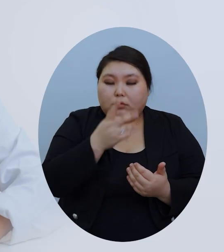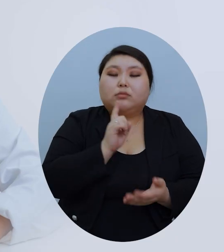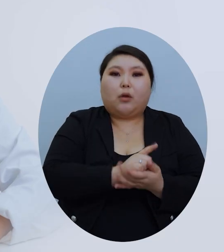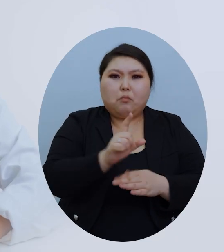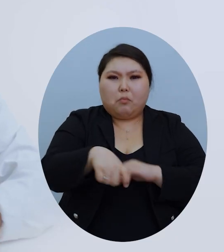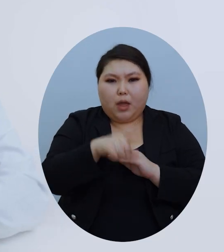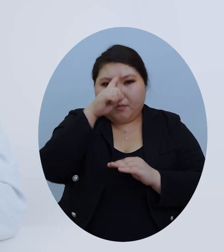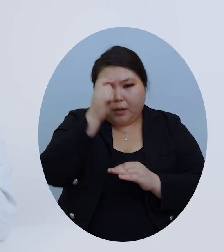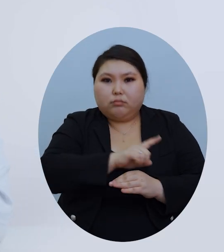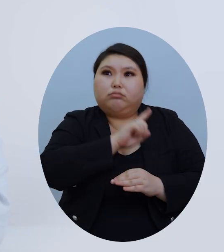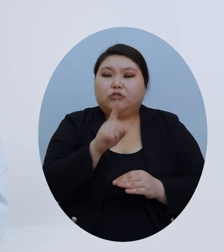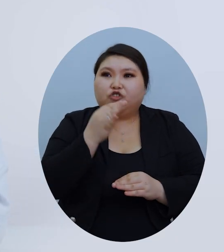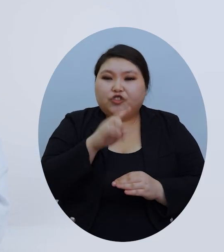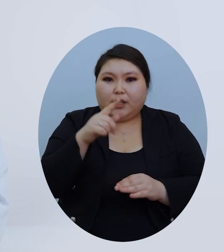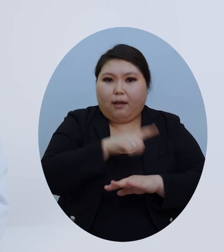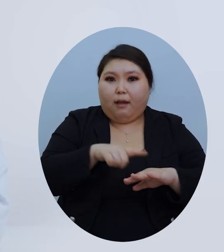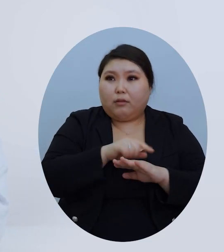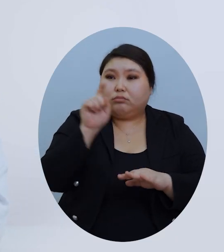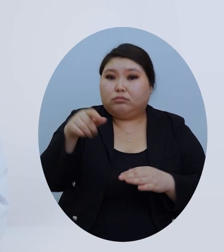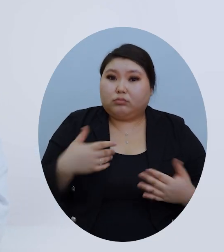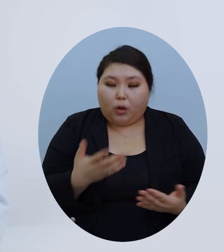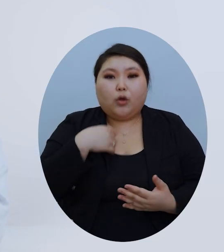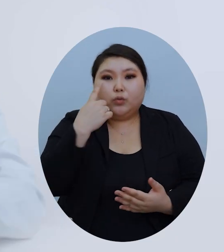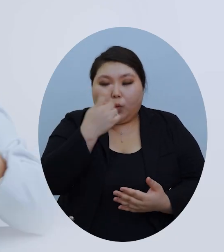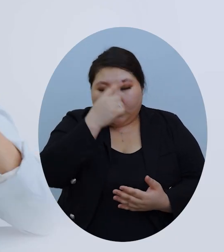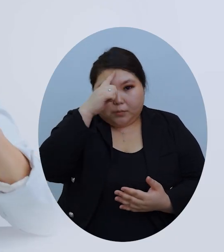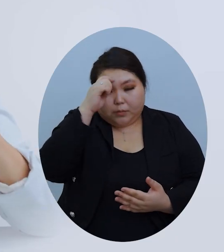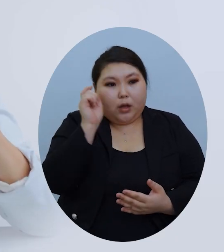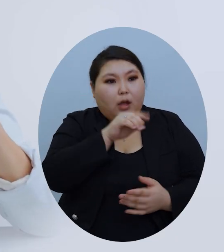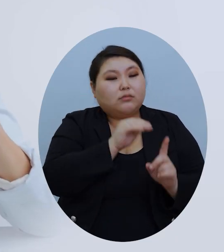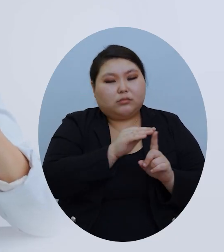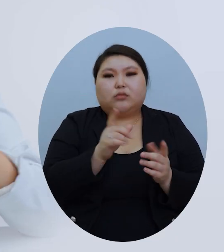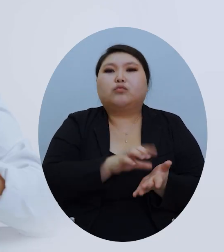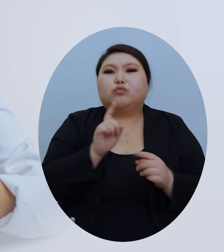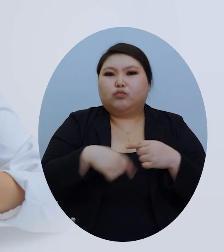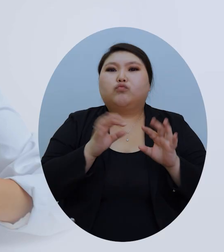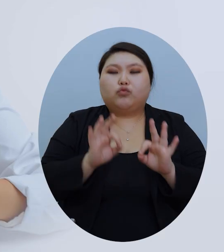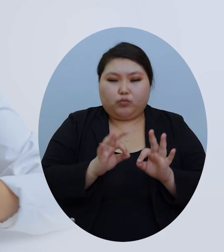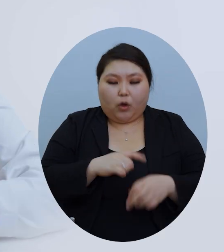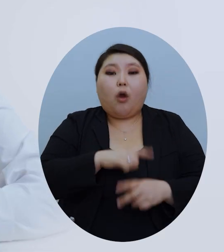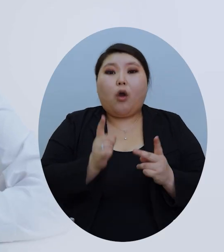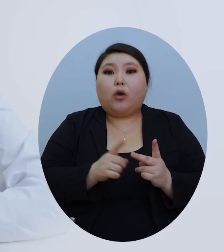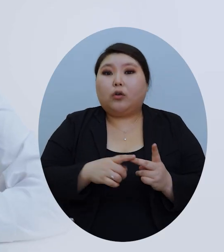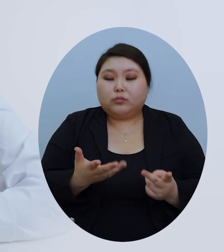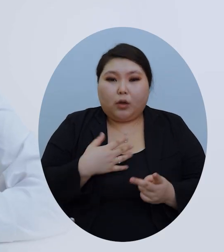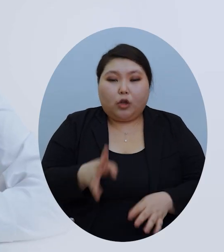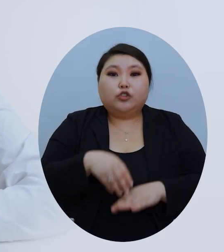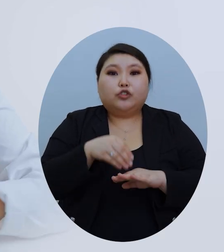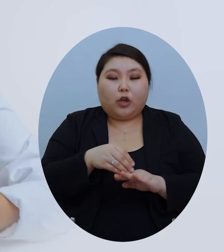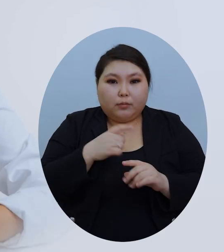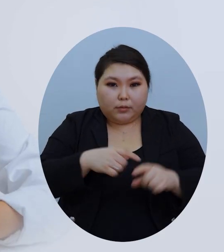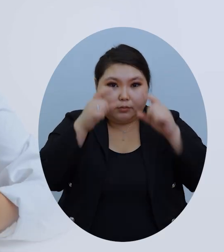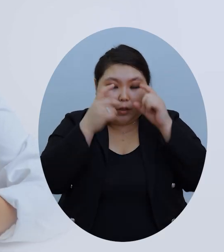газар болон эсвэл нүдний эмнэлэгт хандах нь зөв юм. Хоёрдугаар шалтгаан нь тогтмол хяналтандаа үзүүлээгүйгээс